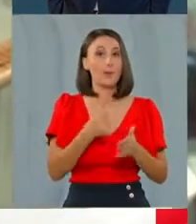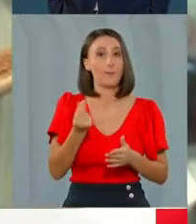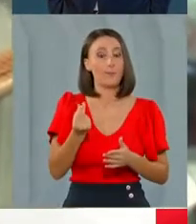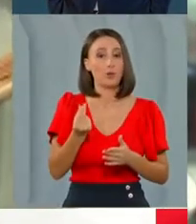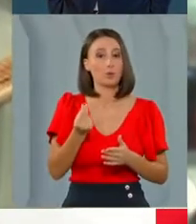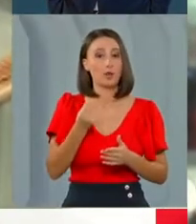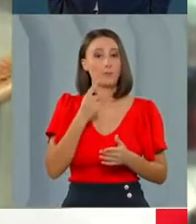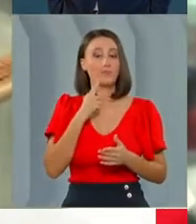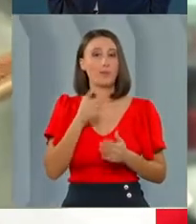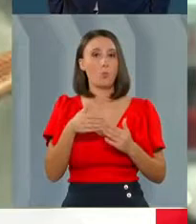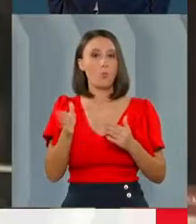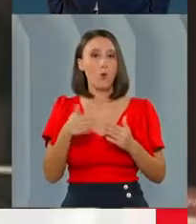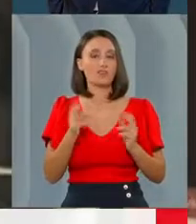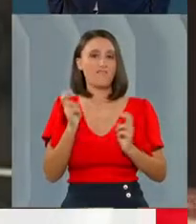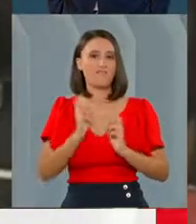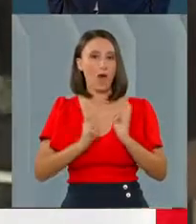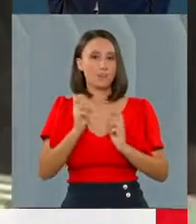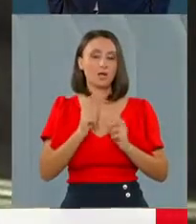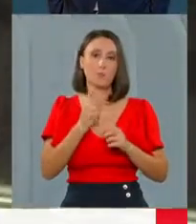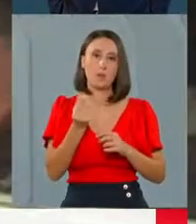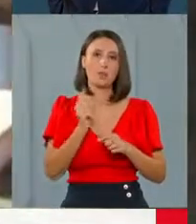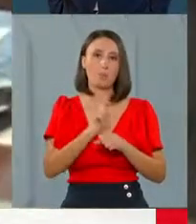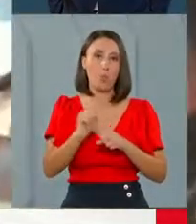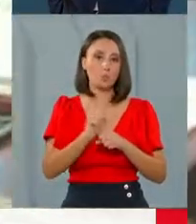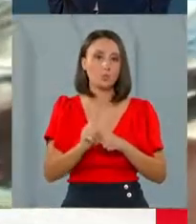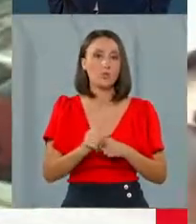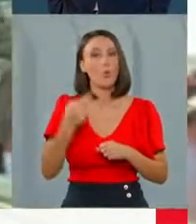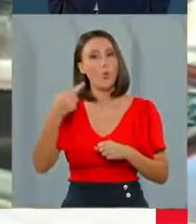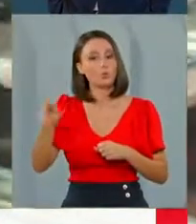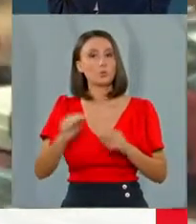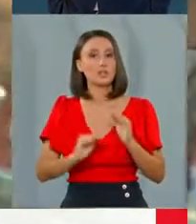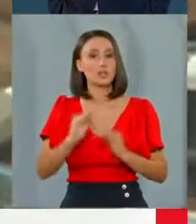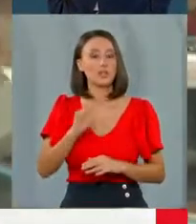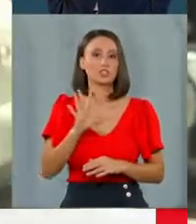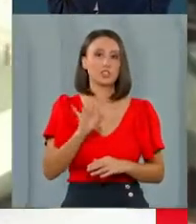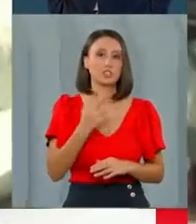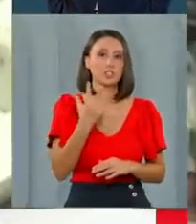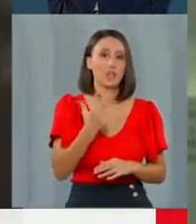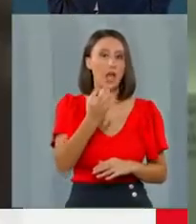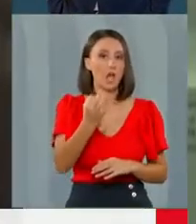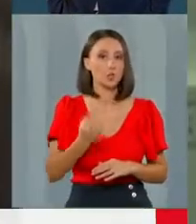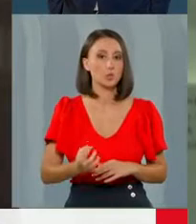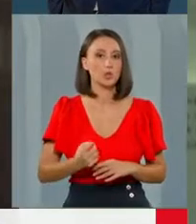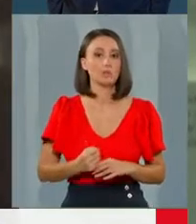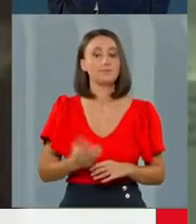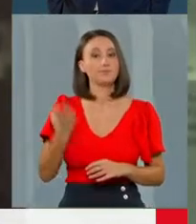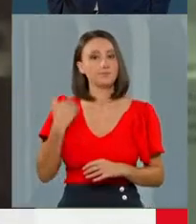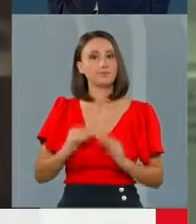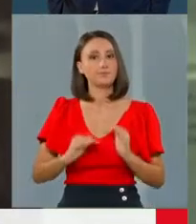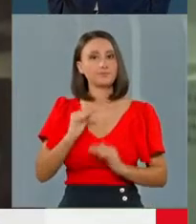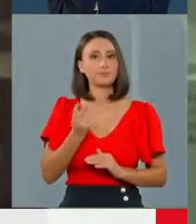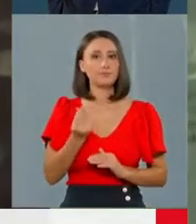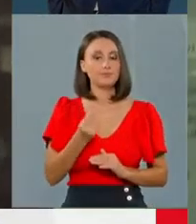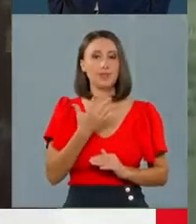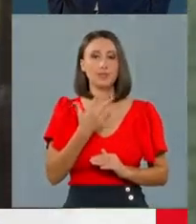la poarta fabricii, adică prețurile producției industriale, continuă să crească cu 53%. Avem creșteri de prețuri